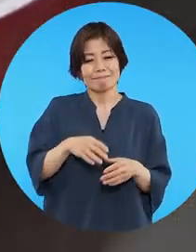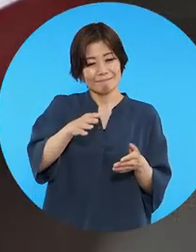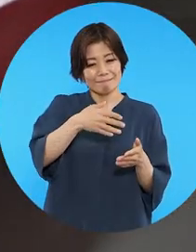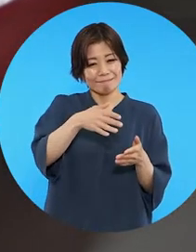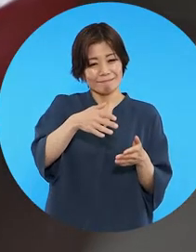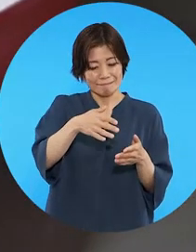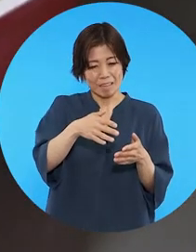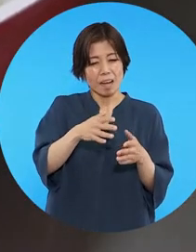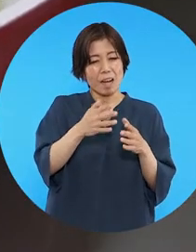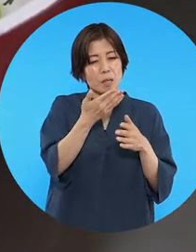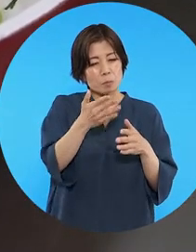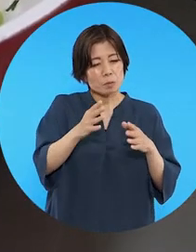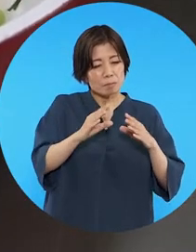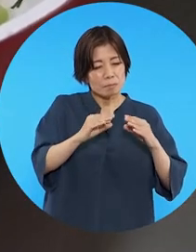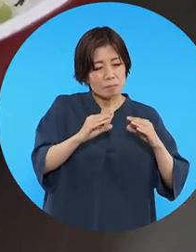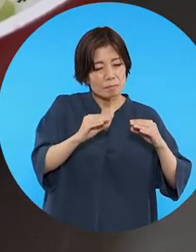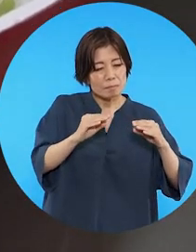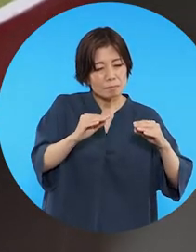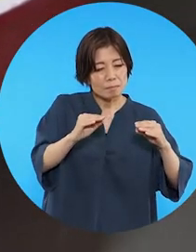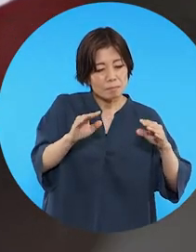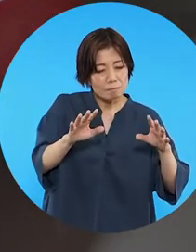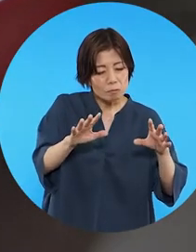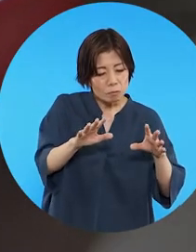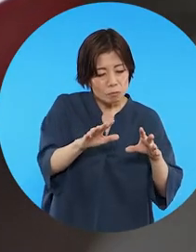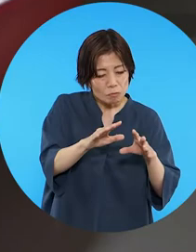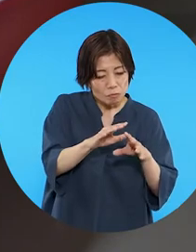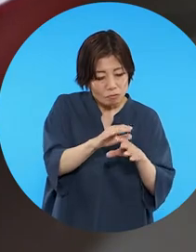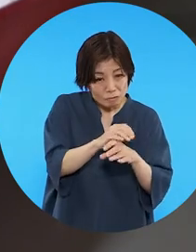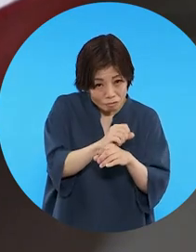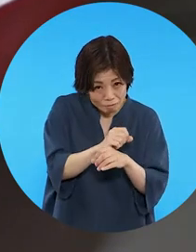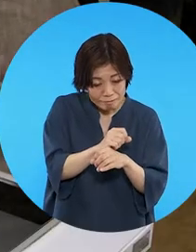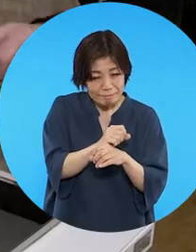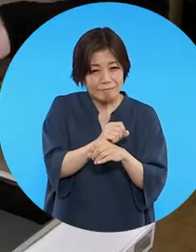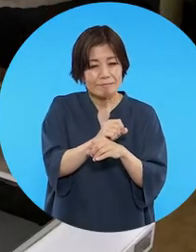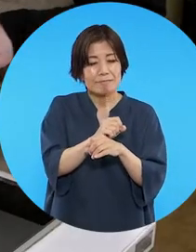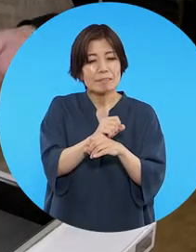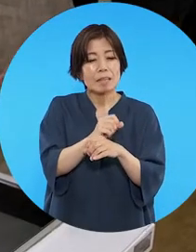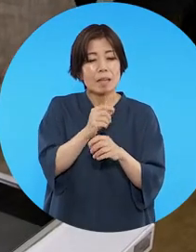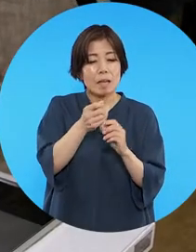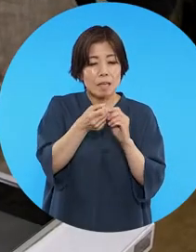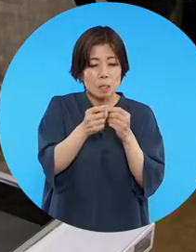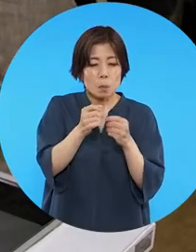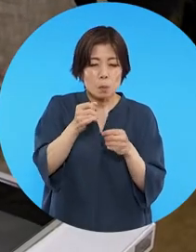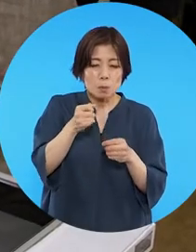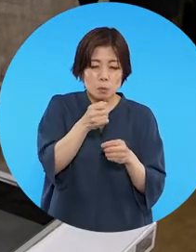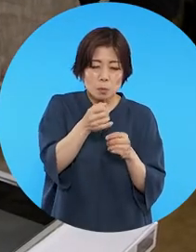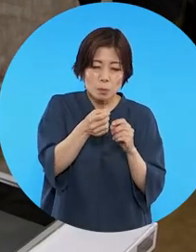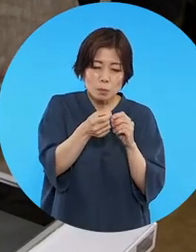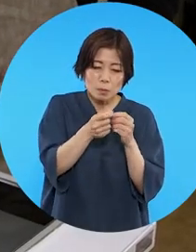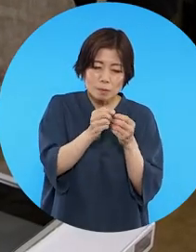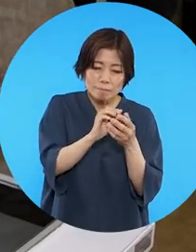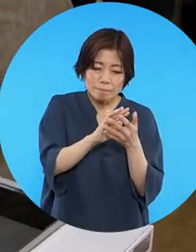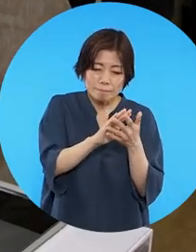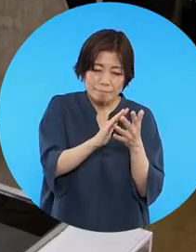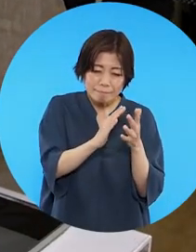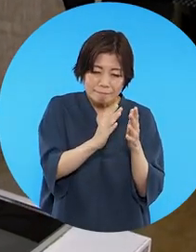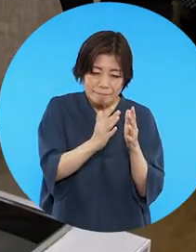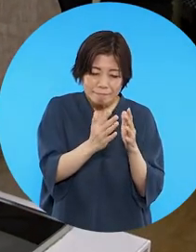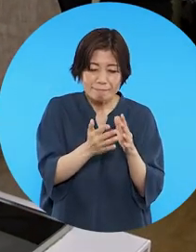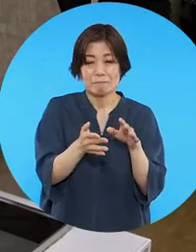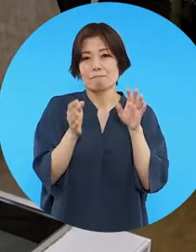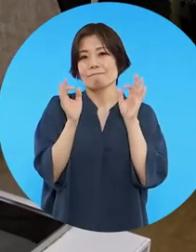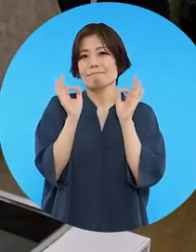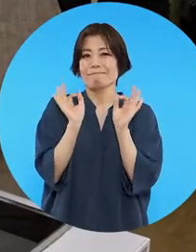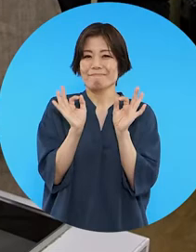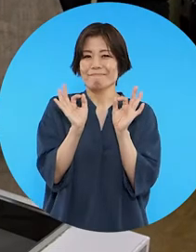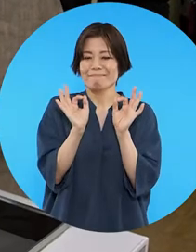こんな感じで汁気がだんだんだいたいなくなって、軽くお醤油の色がついたら美